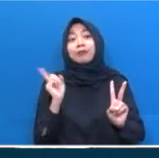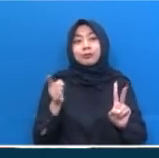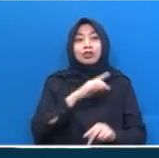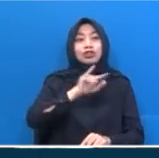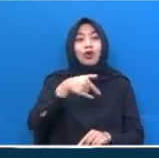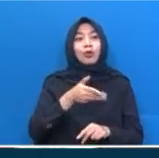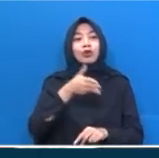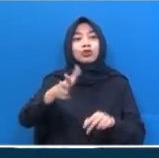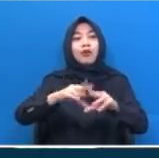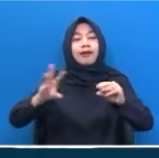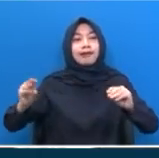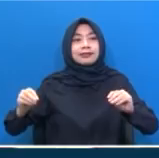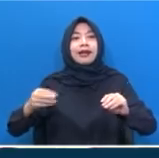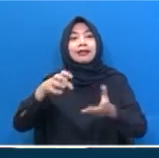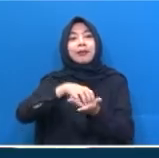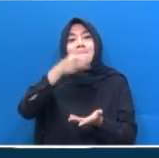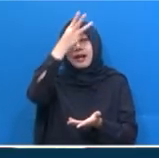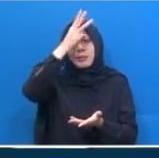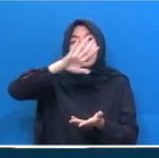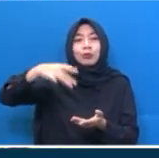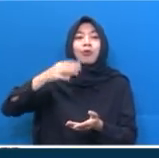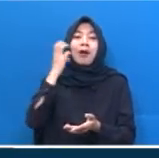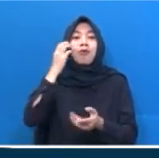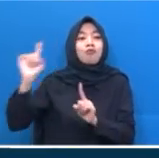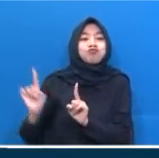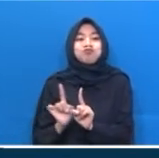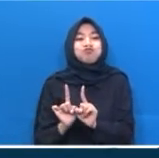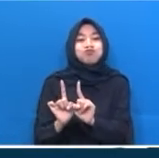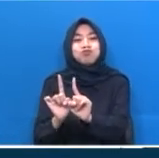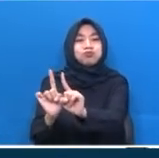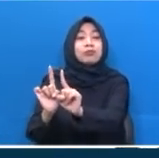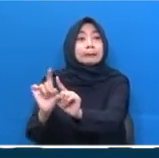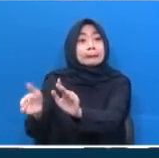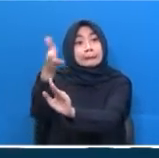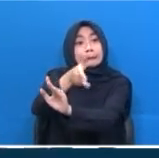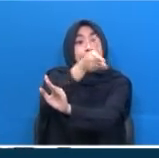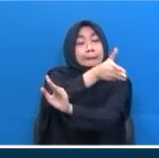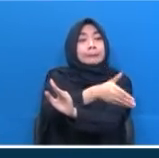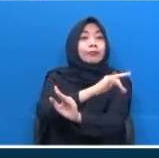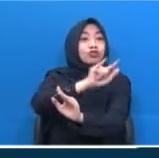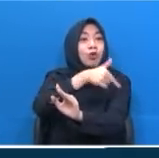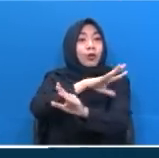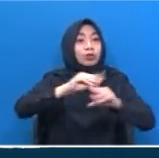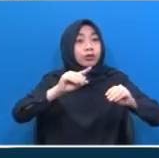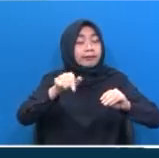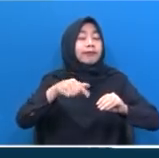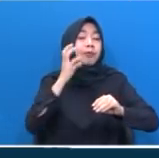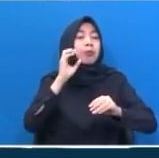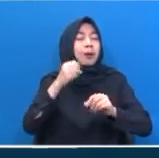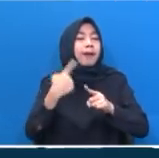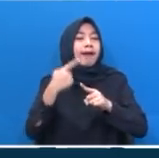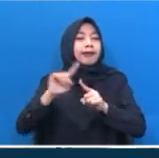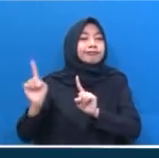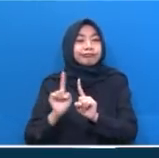kunjungan kerja Jokowi Kalimantan Timur Prabowo memang beberapa kali mendampingi Jokowi saat melakukan kunjungan kerja namun